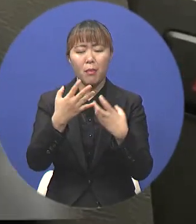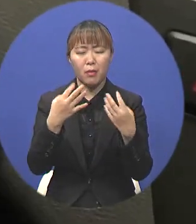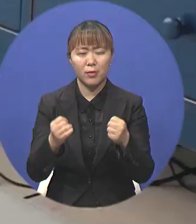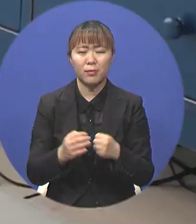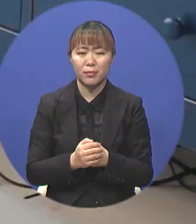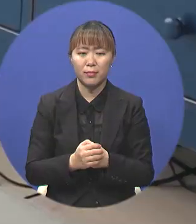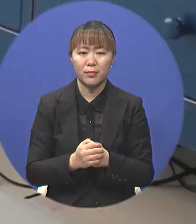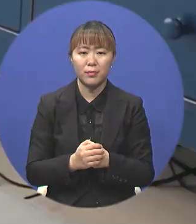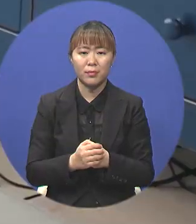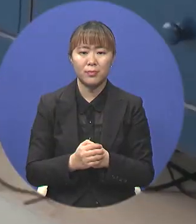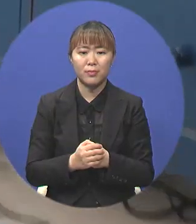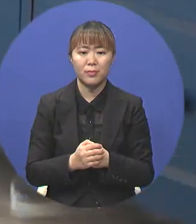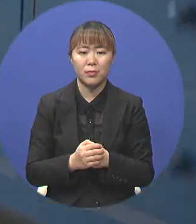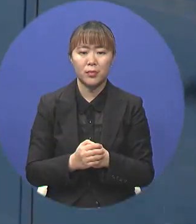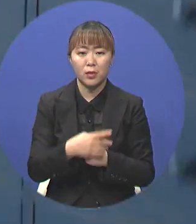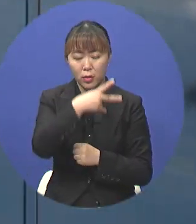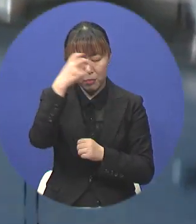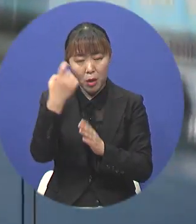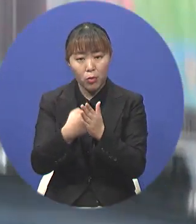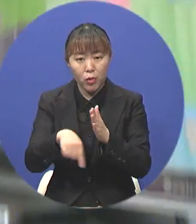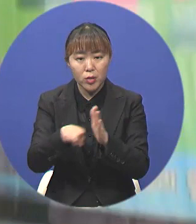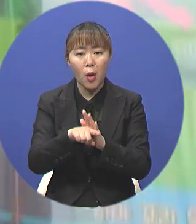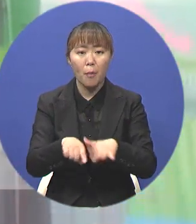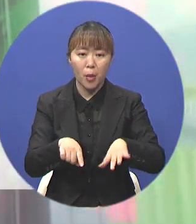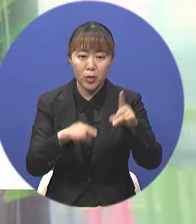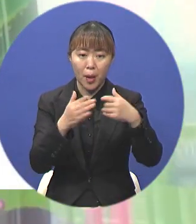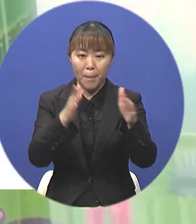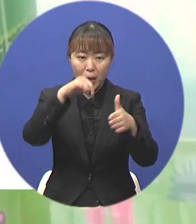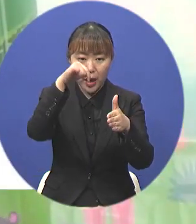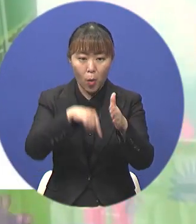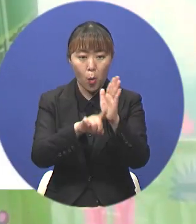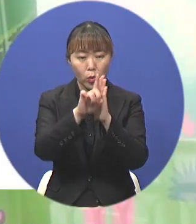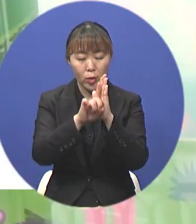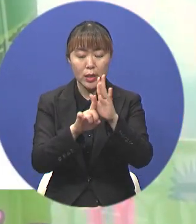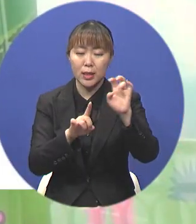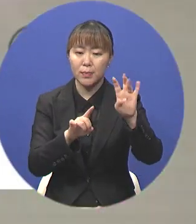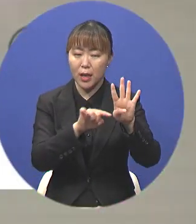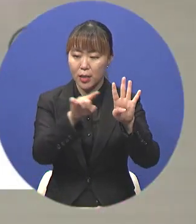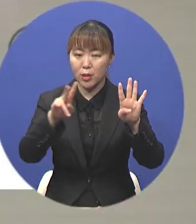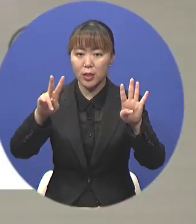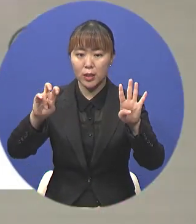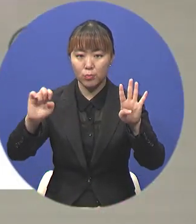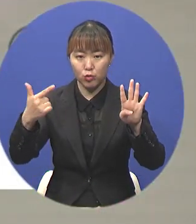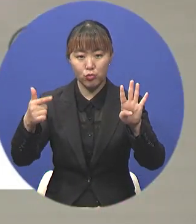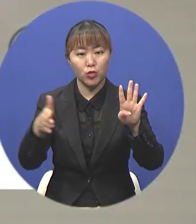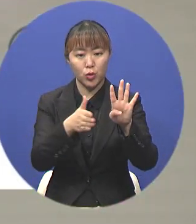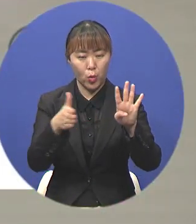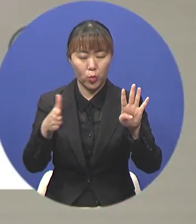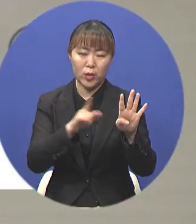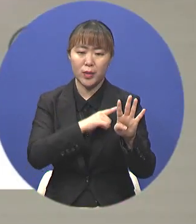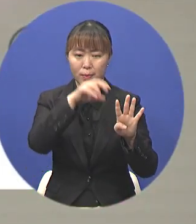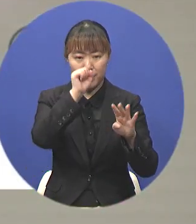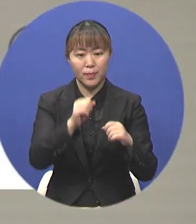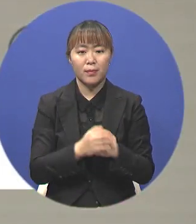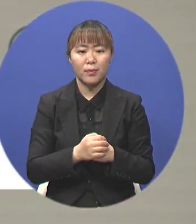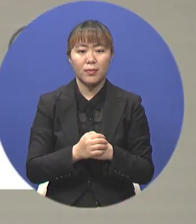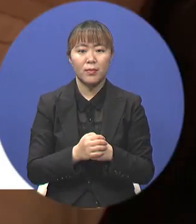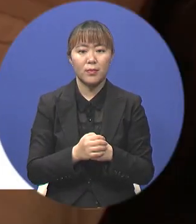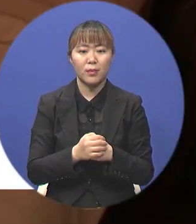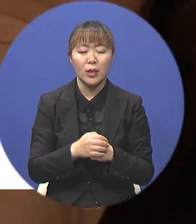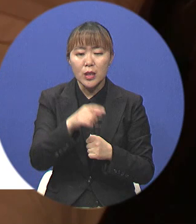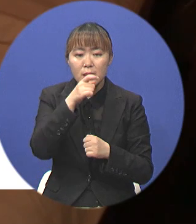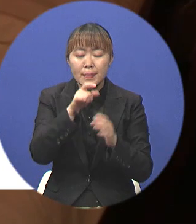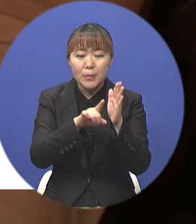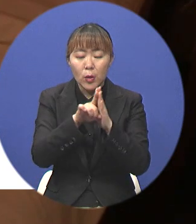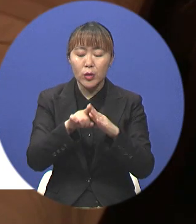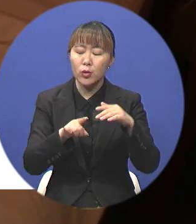높아지고 숙면을 하기 위해선 우선 방안 온도를 24도에서 26도로 맞추는 게 좋습니다.